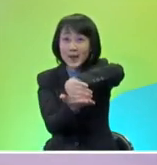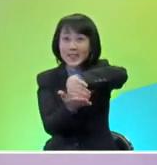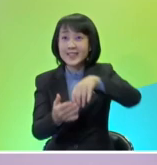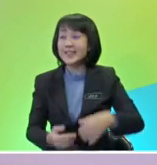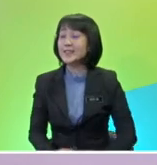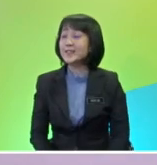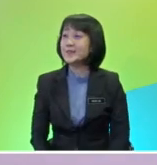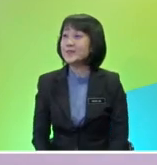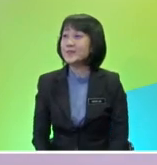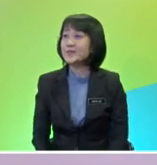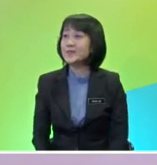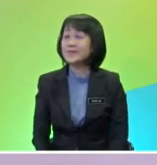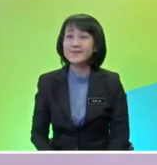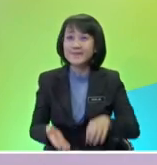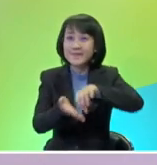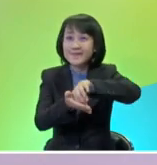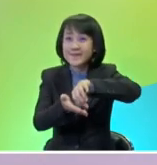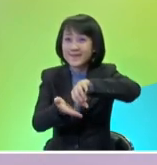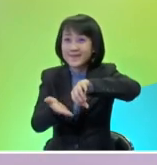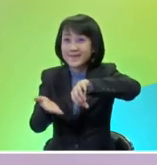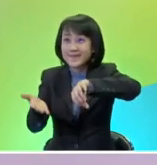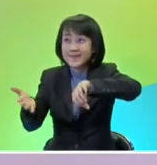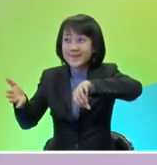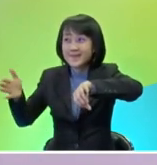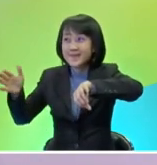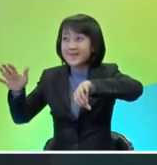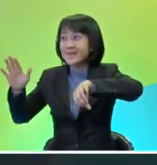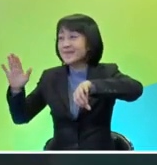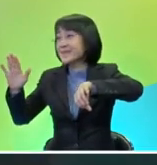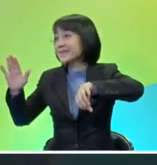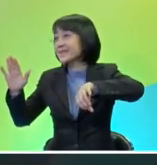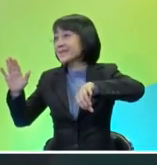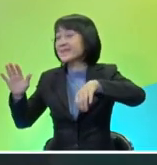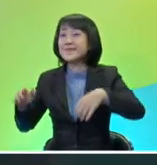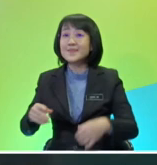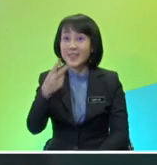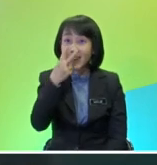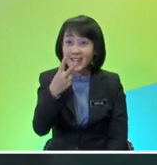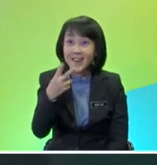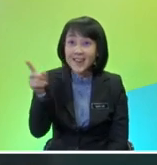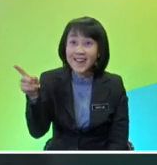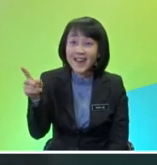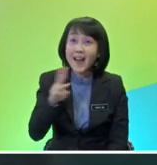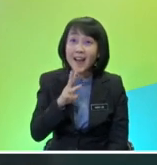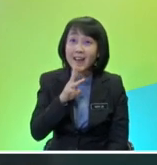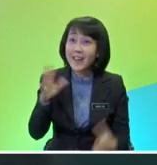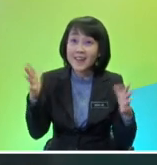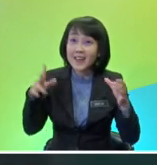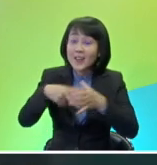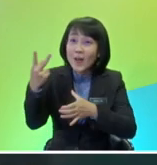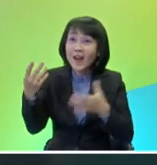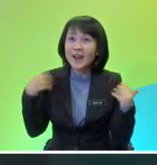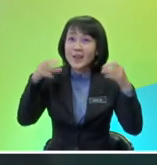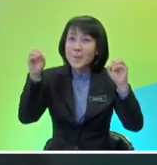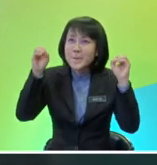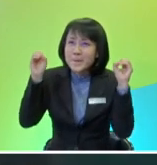sekarang kita cuba lepaskan perlahan-lahan. Lepaskan perlahan. Okey. Okey. Nampak? Ada magic kat sini.